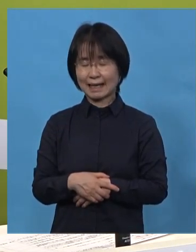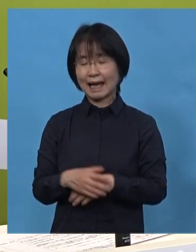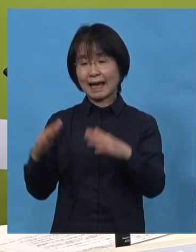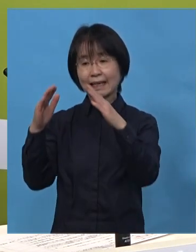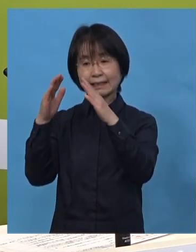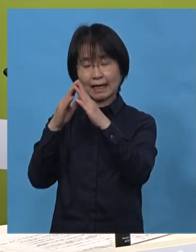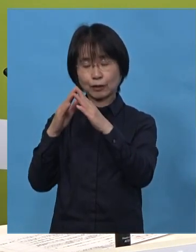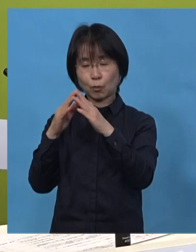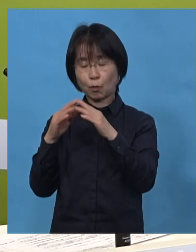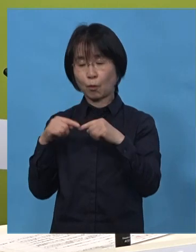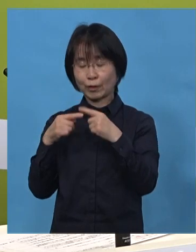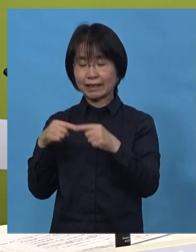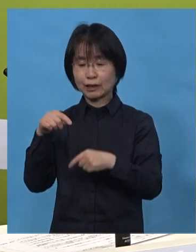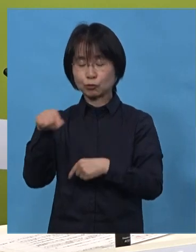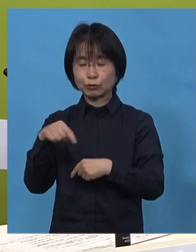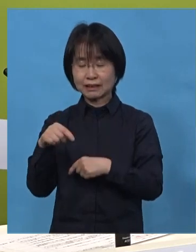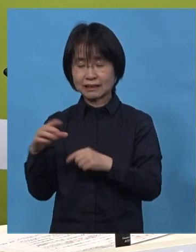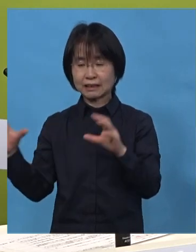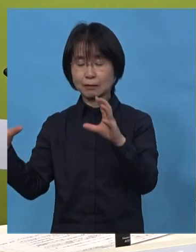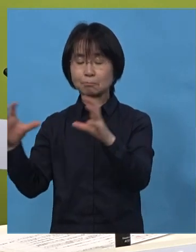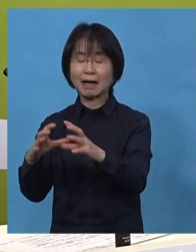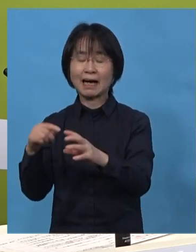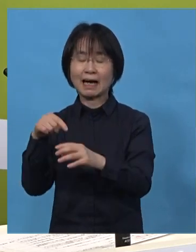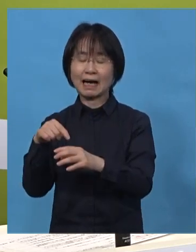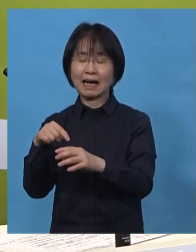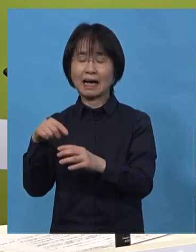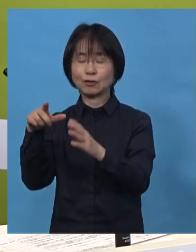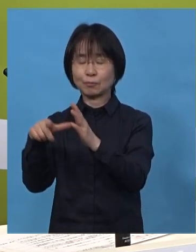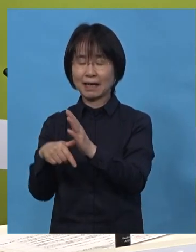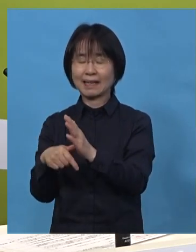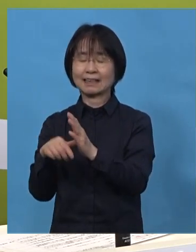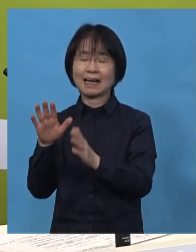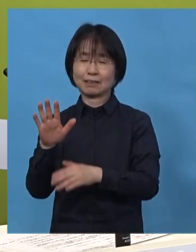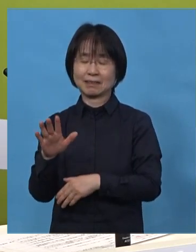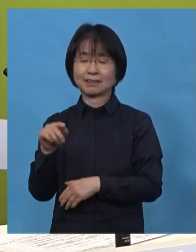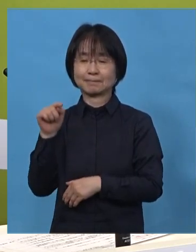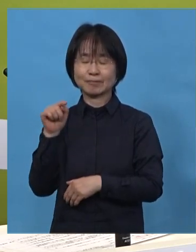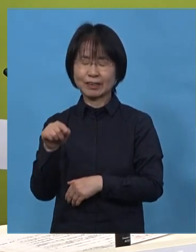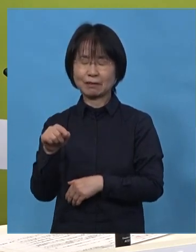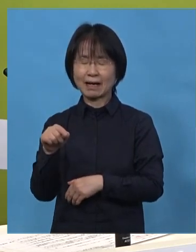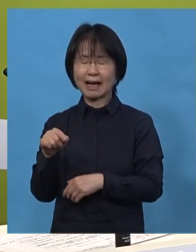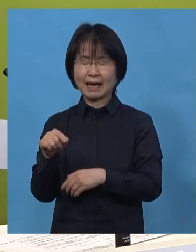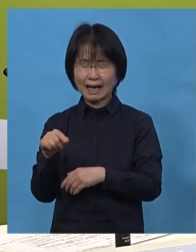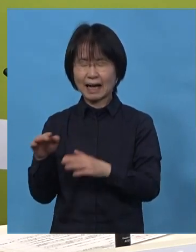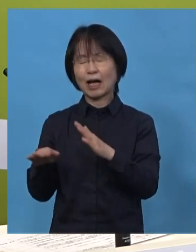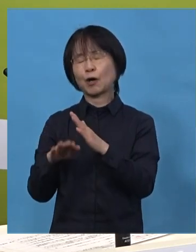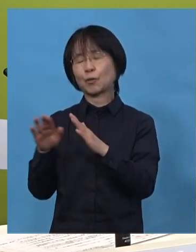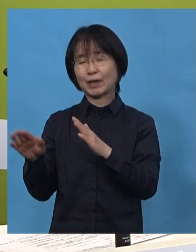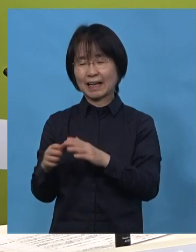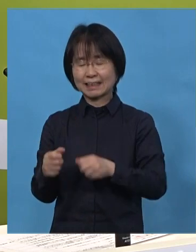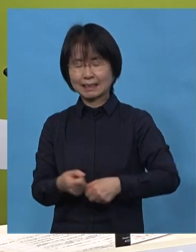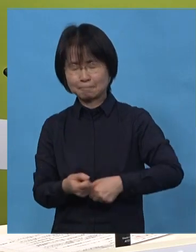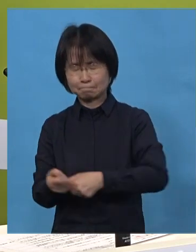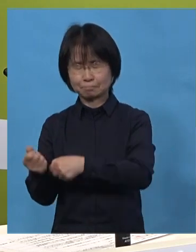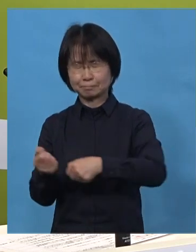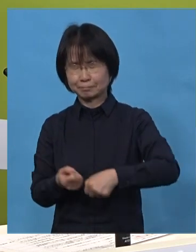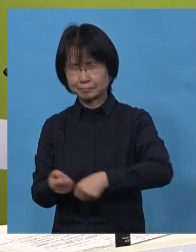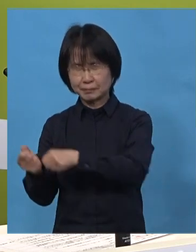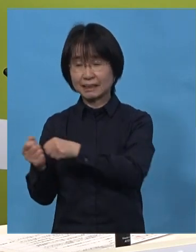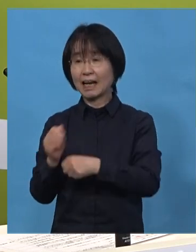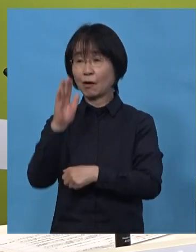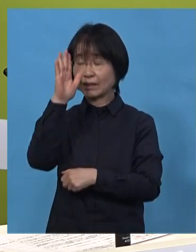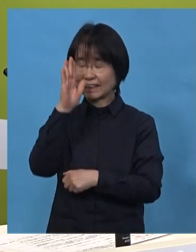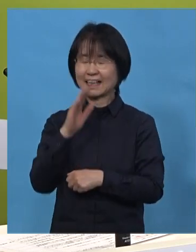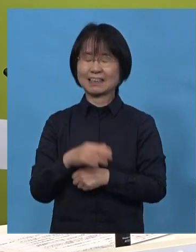出入り口などに雪が寄せられてしまうことがあります寄せられた雪は各ご家庭で除雪していただきます